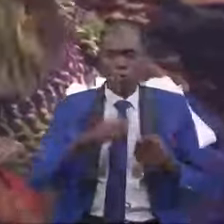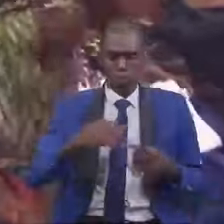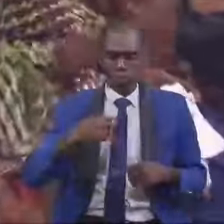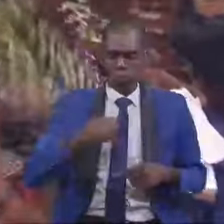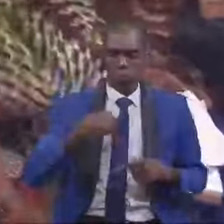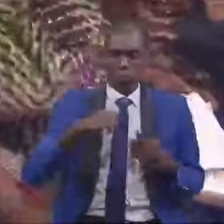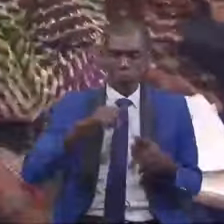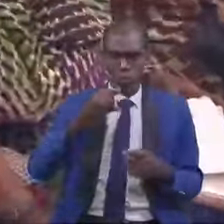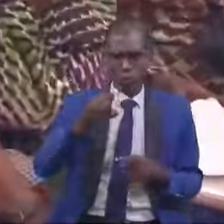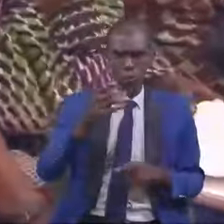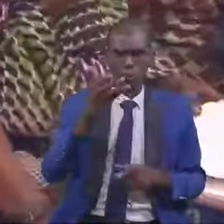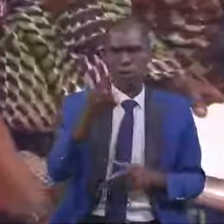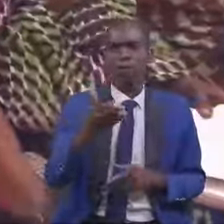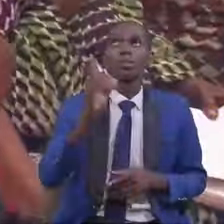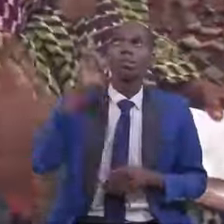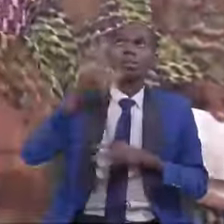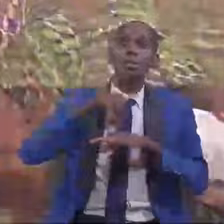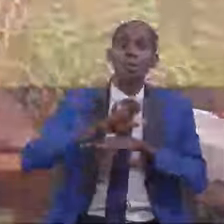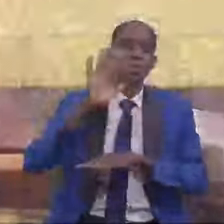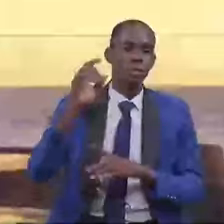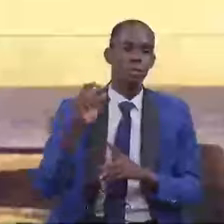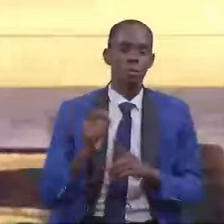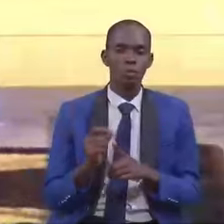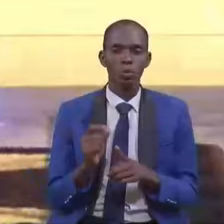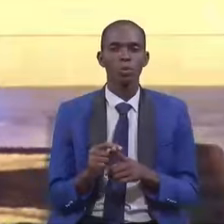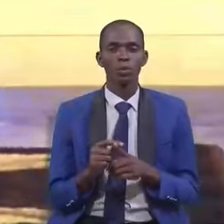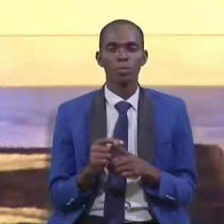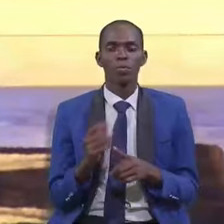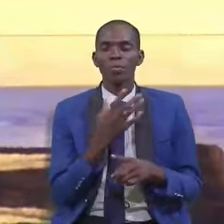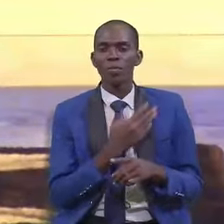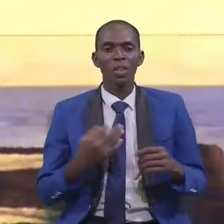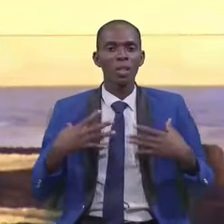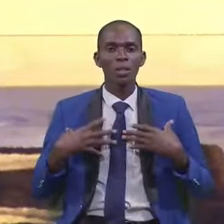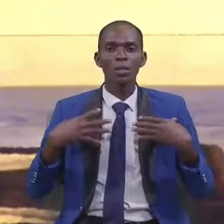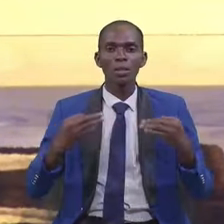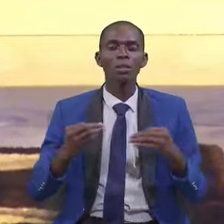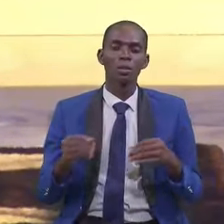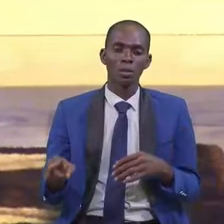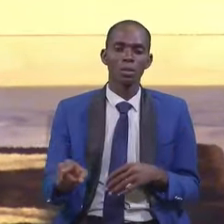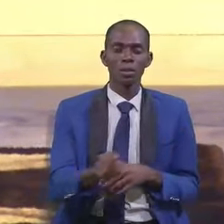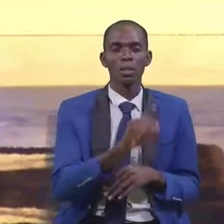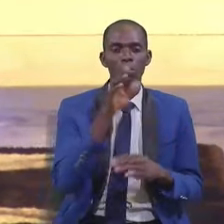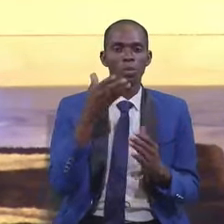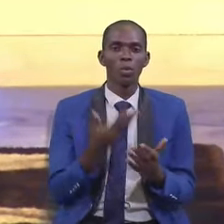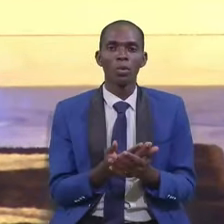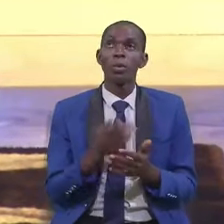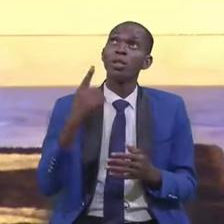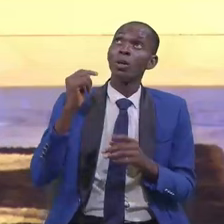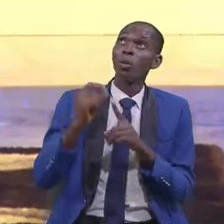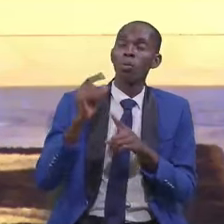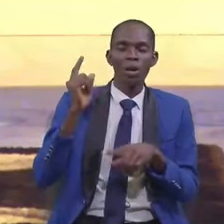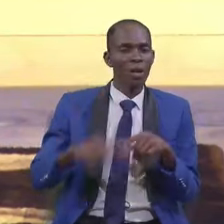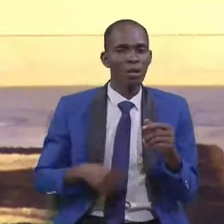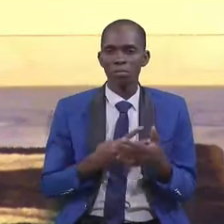là-bas. Il envoie sa parole et les guérit. La parole ne peut pas faillir.